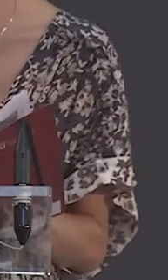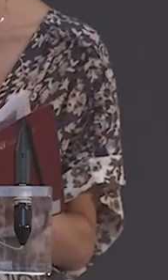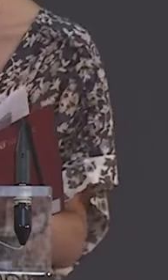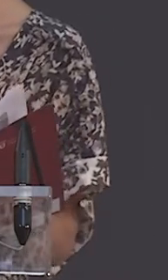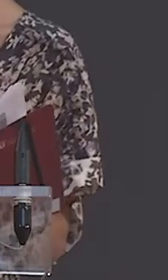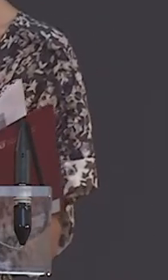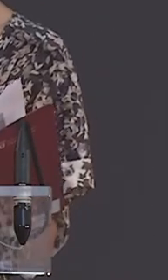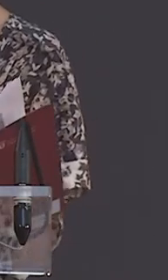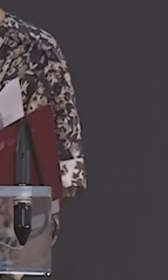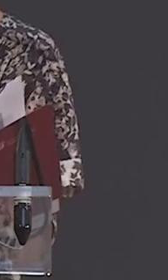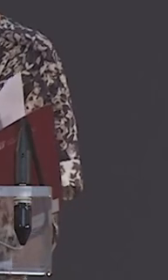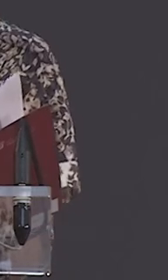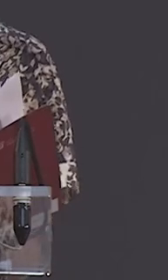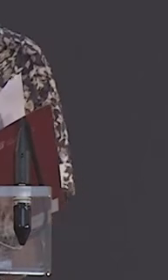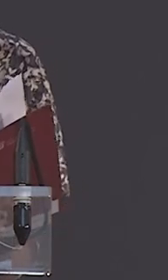Míriam Carbó Meix.